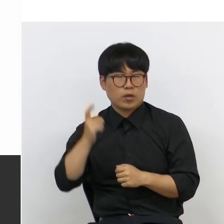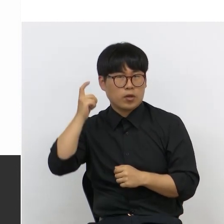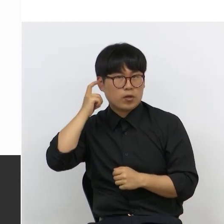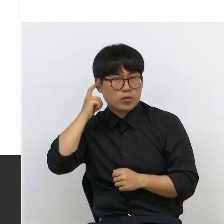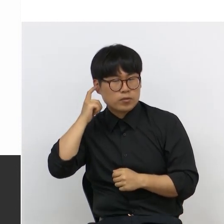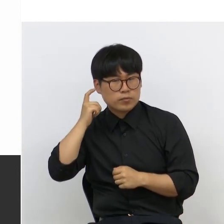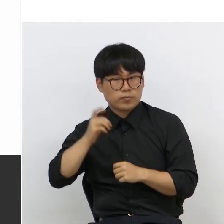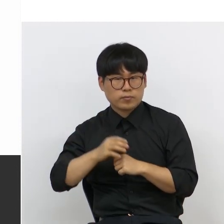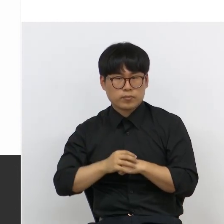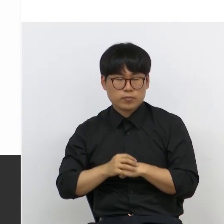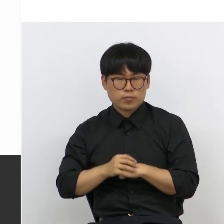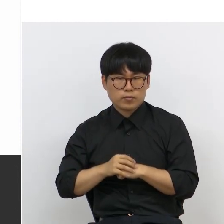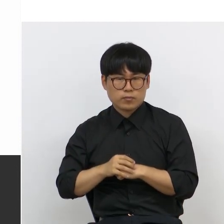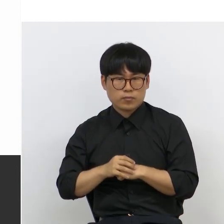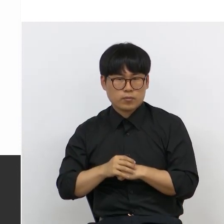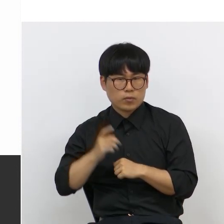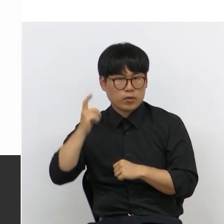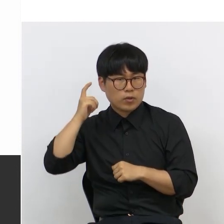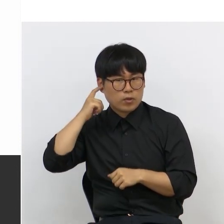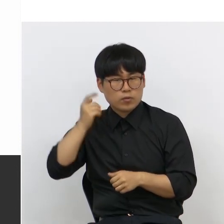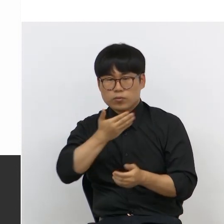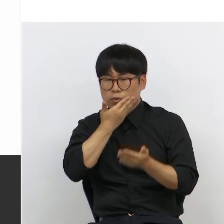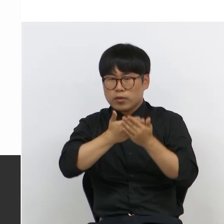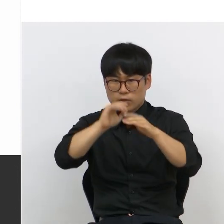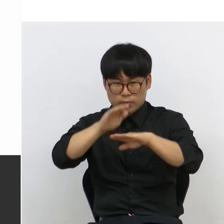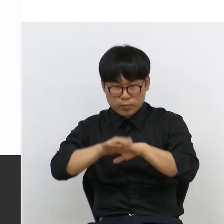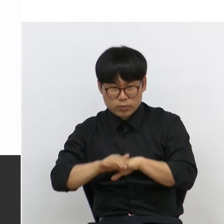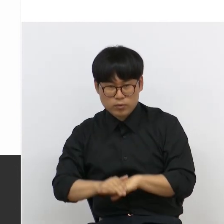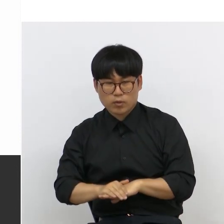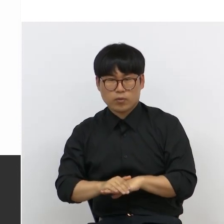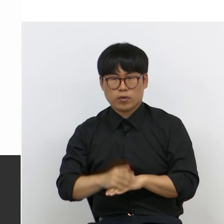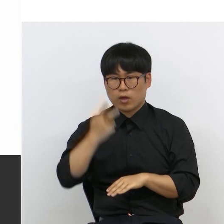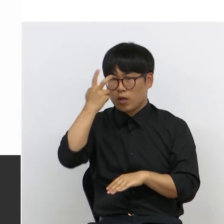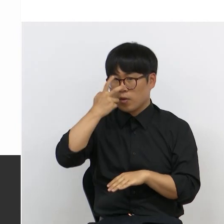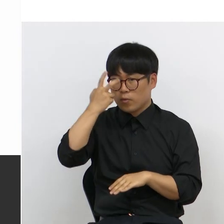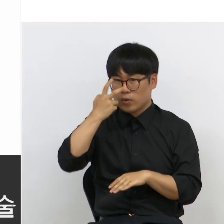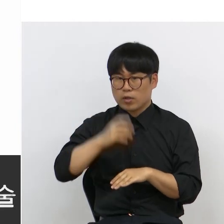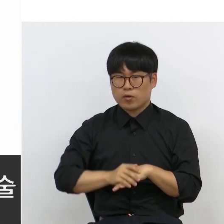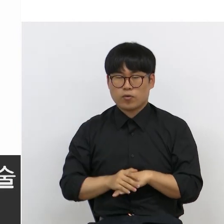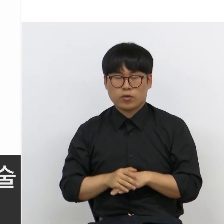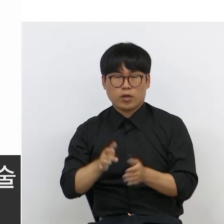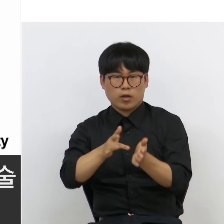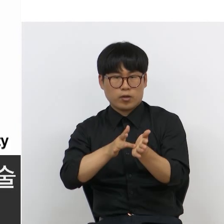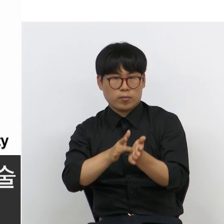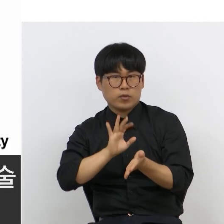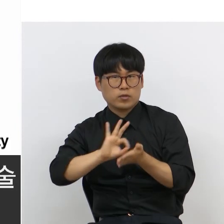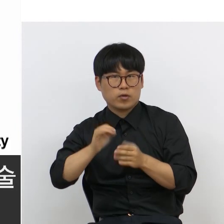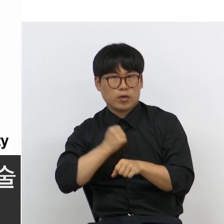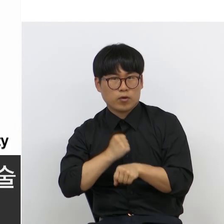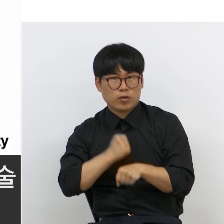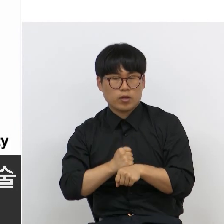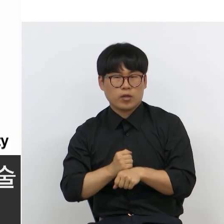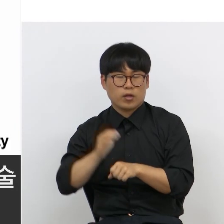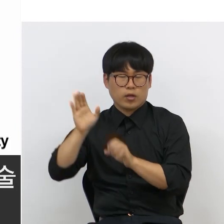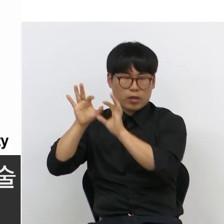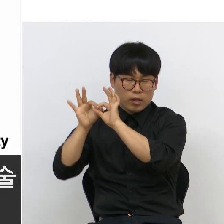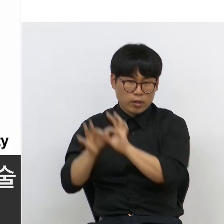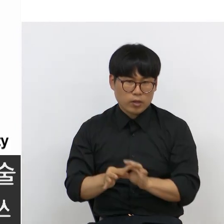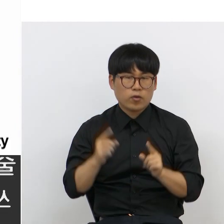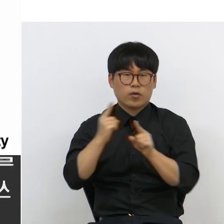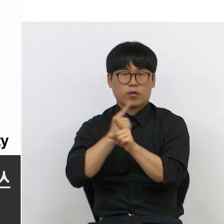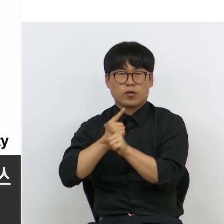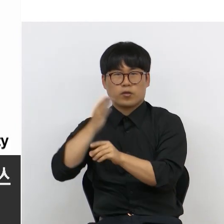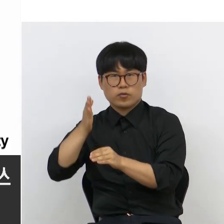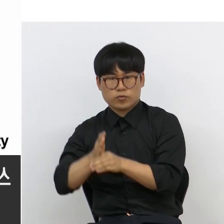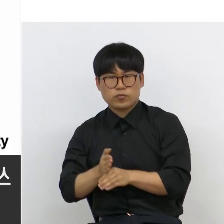보존하거나 그다음에 수술 중에 어떻게 보존할 수 있는 모니터를 하거나 약물을 쓰거나 하는 것으로 계속 개선이 되고 있습니다. 회사별로